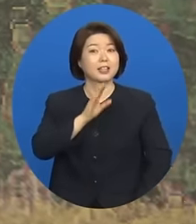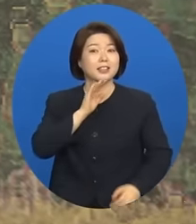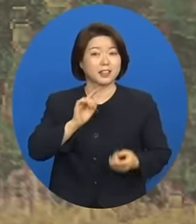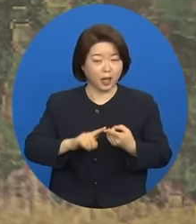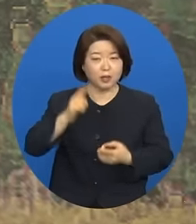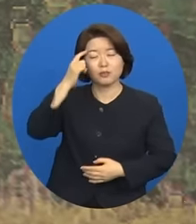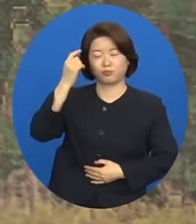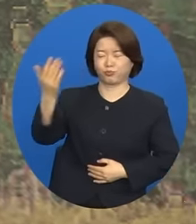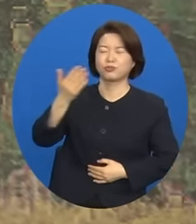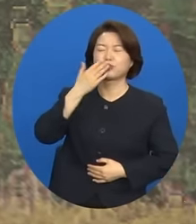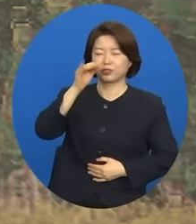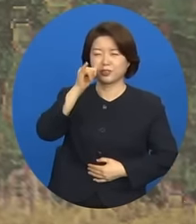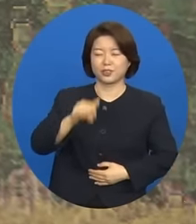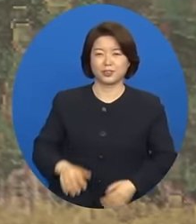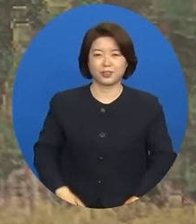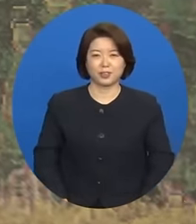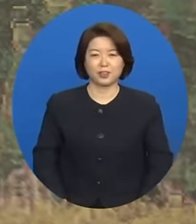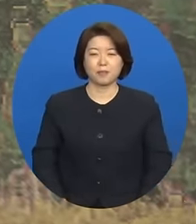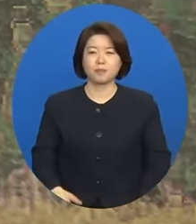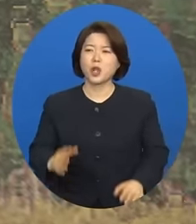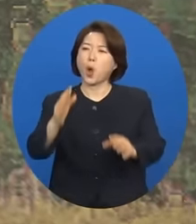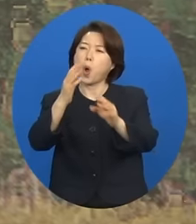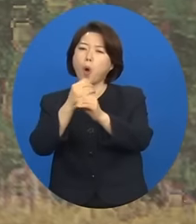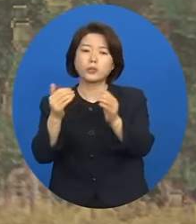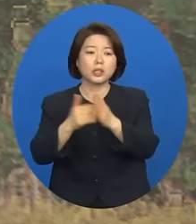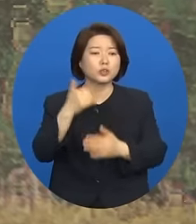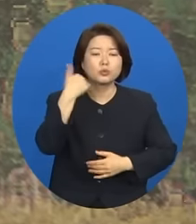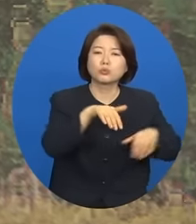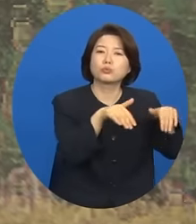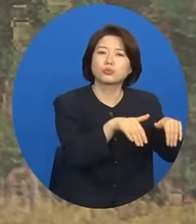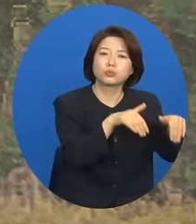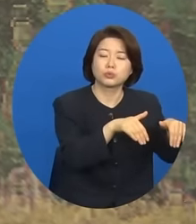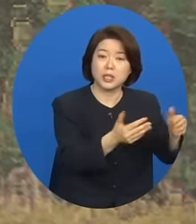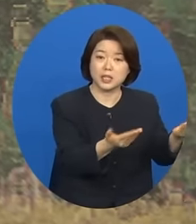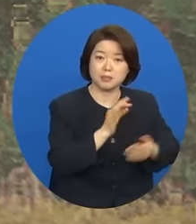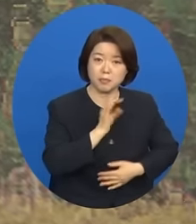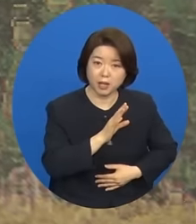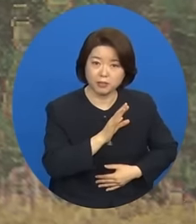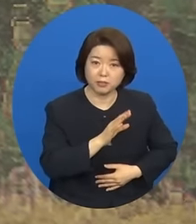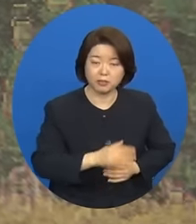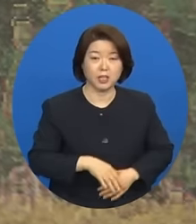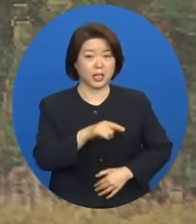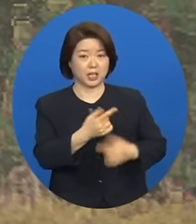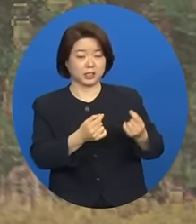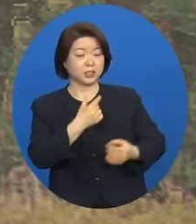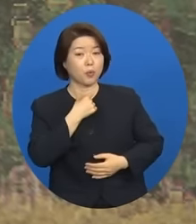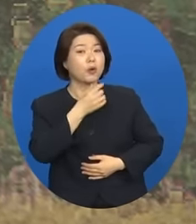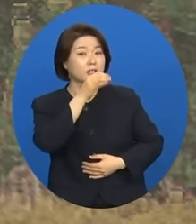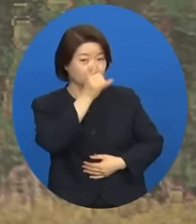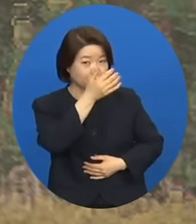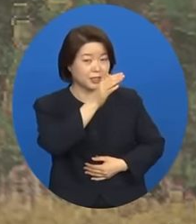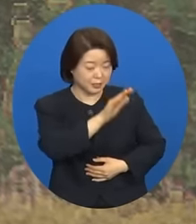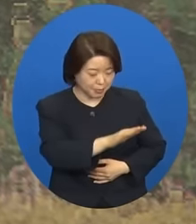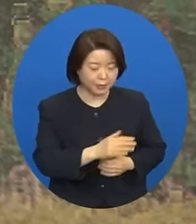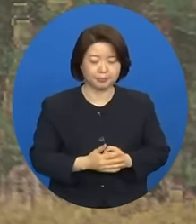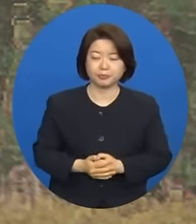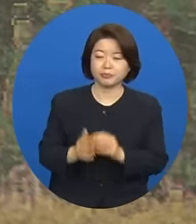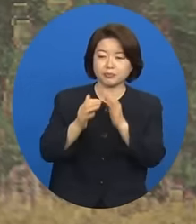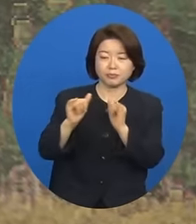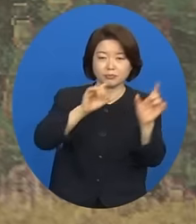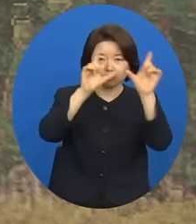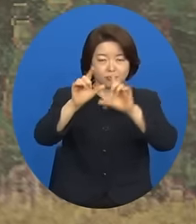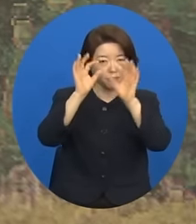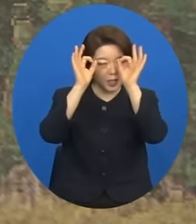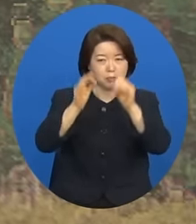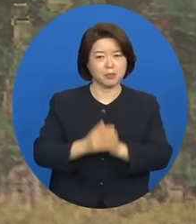거죠. 언제까지나 누구의 밑에서 물론 그렇게 원할 수도 있겠지만 사람이 살다 보면